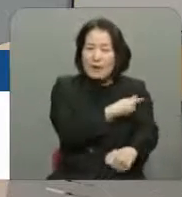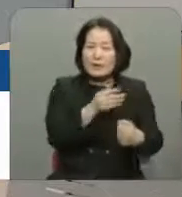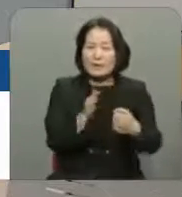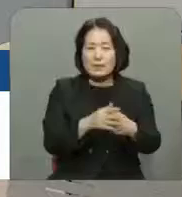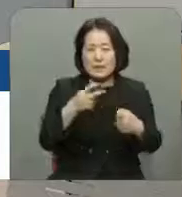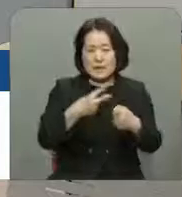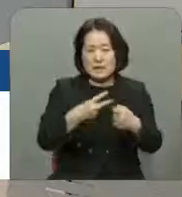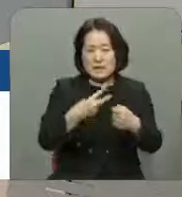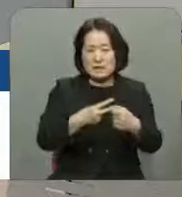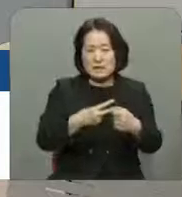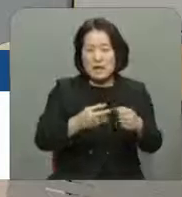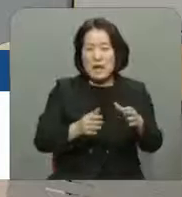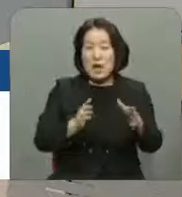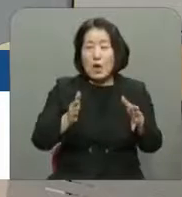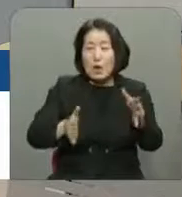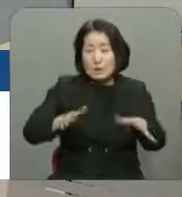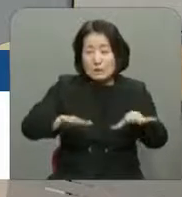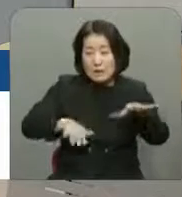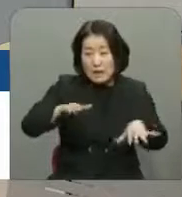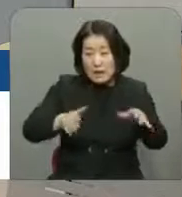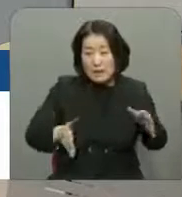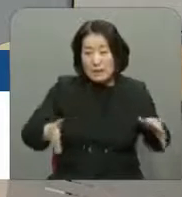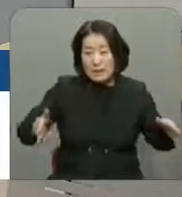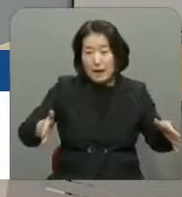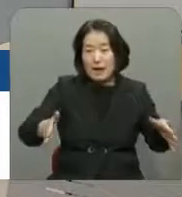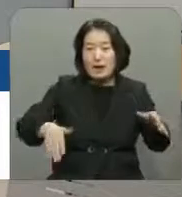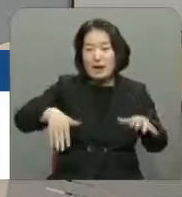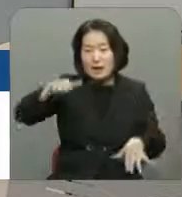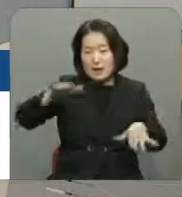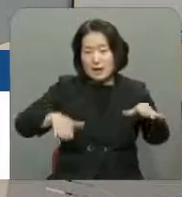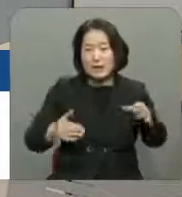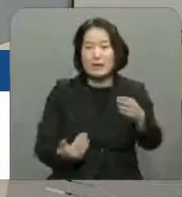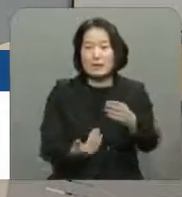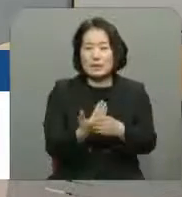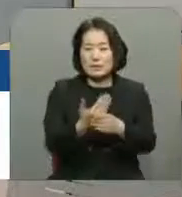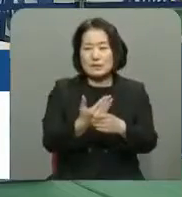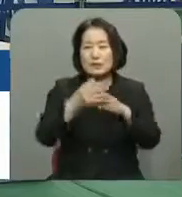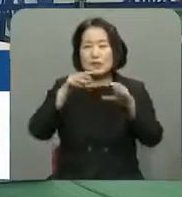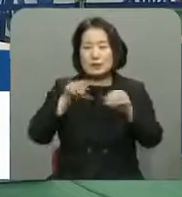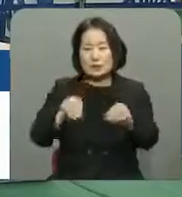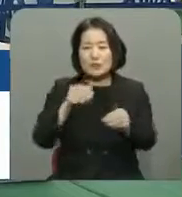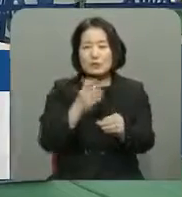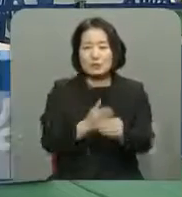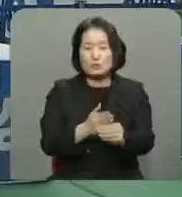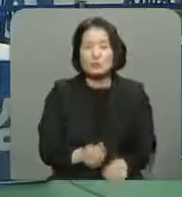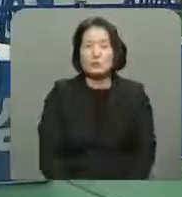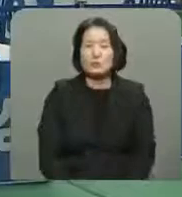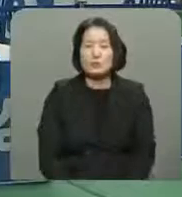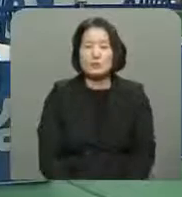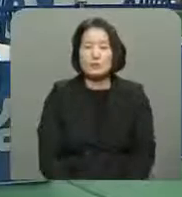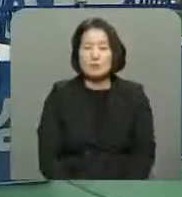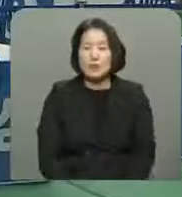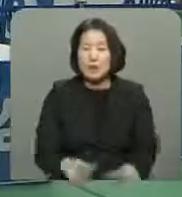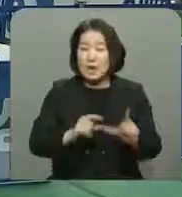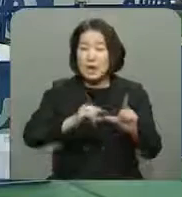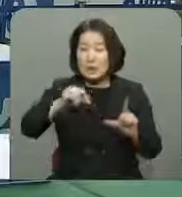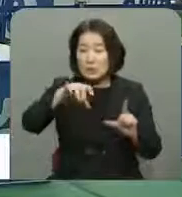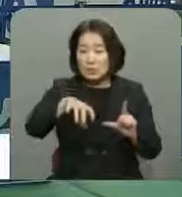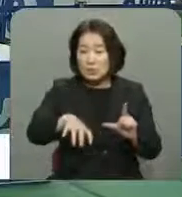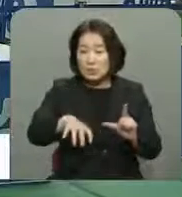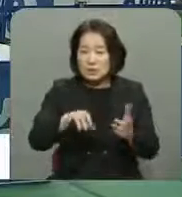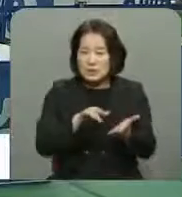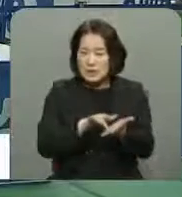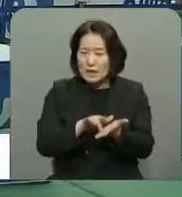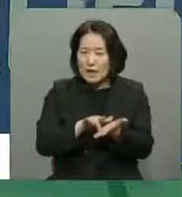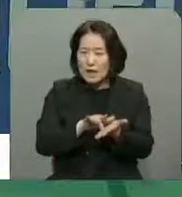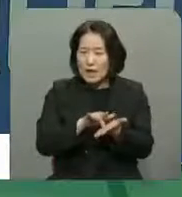접종 갭이 생기면서 좀 중단되는 사례가 있습니다. 이 때문에 일부 지역에선 백신을